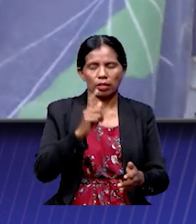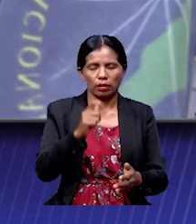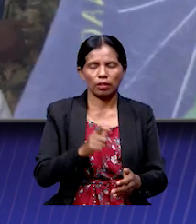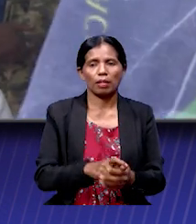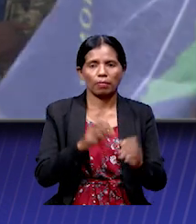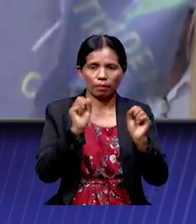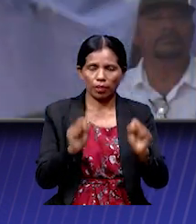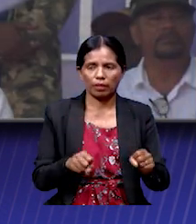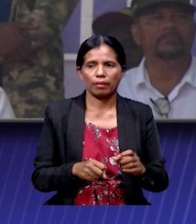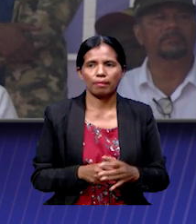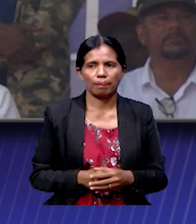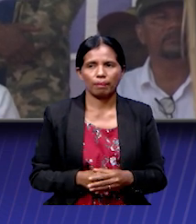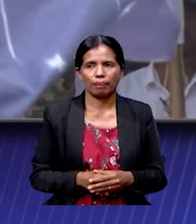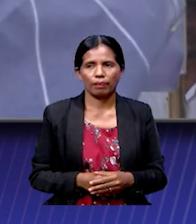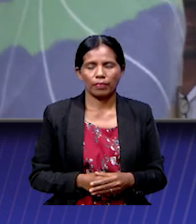companheiro Sira?